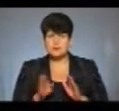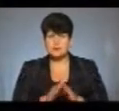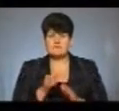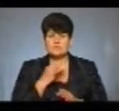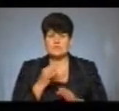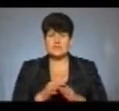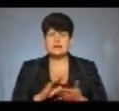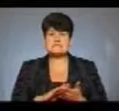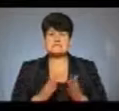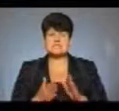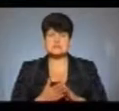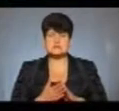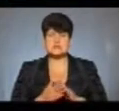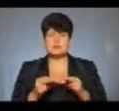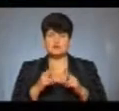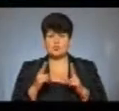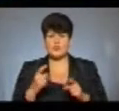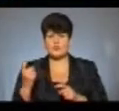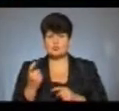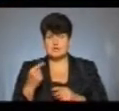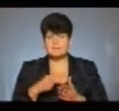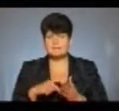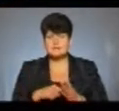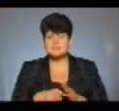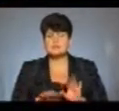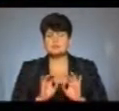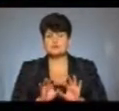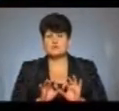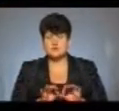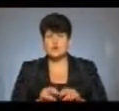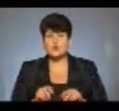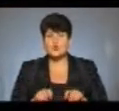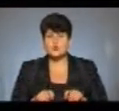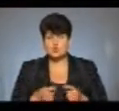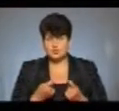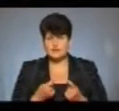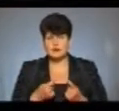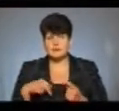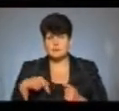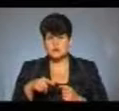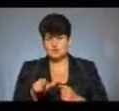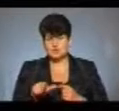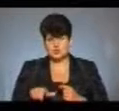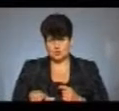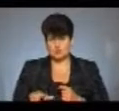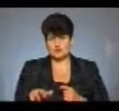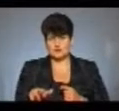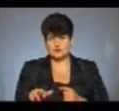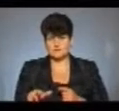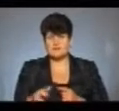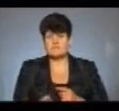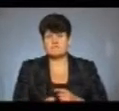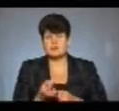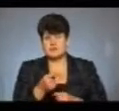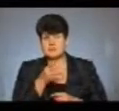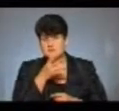за стан шляхово-мостового господарства міста Олег Вітик, розповідає, руйнування пішохідної зони шляхопроводу на вулиці Руській виявили